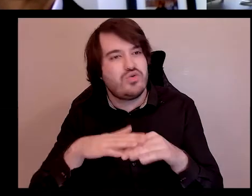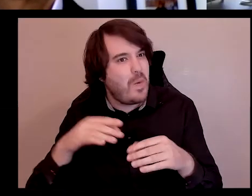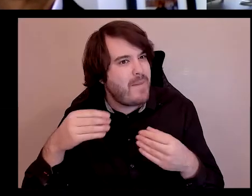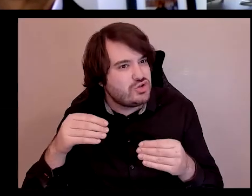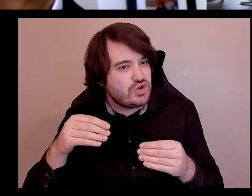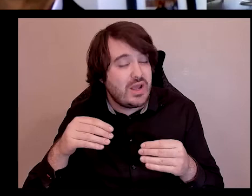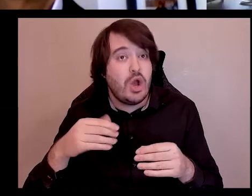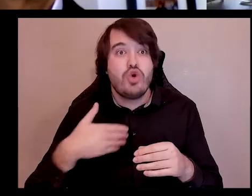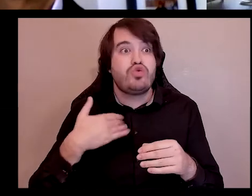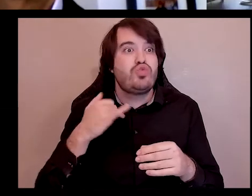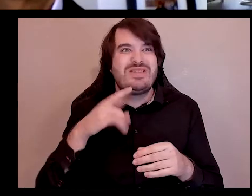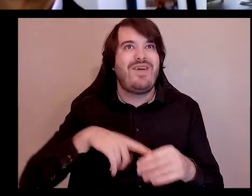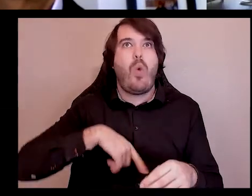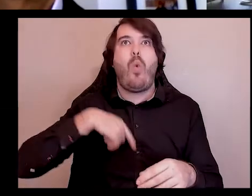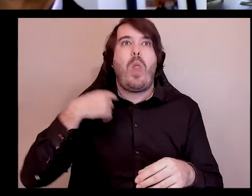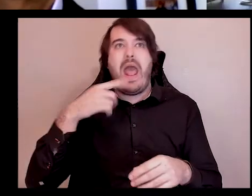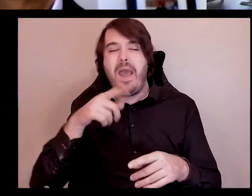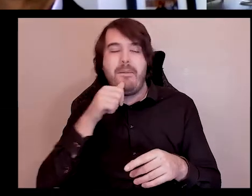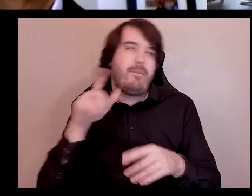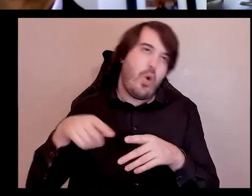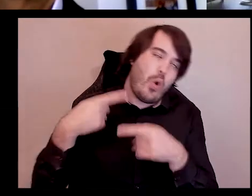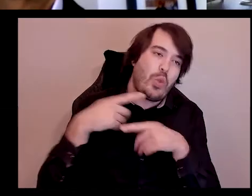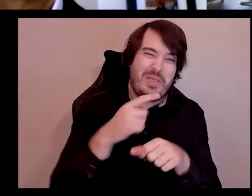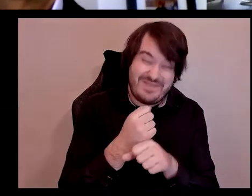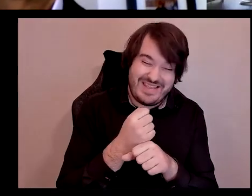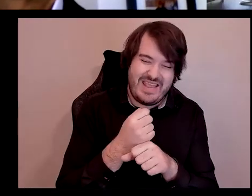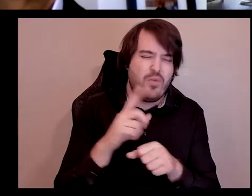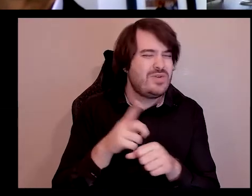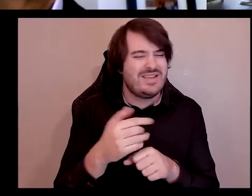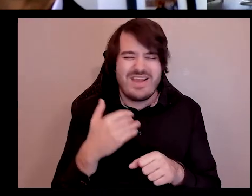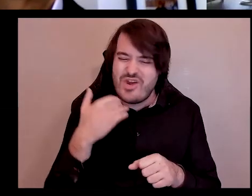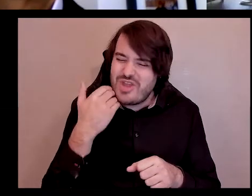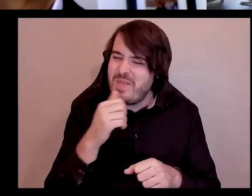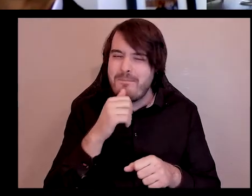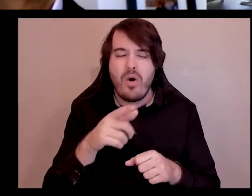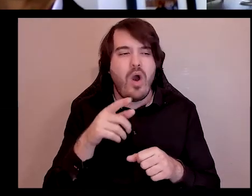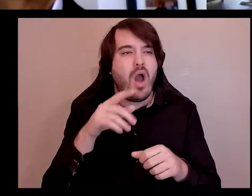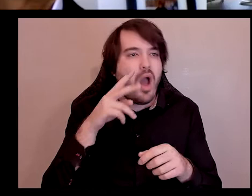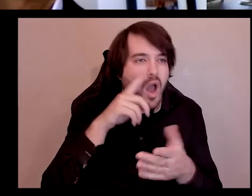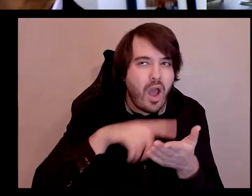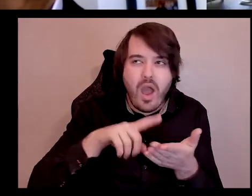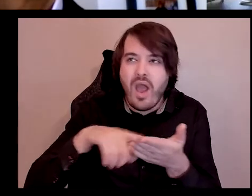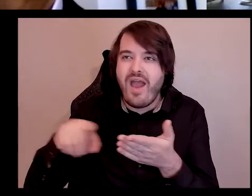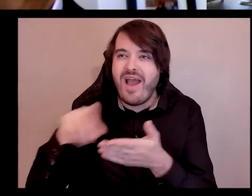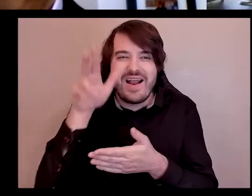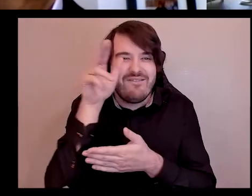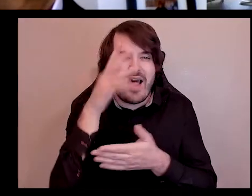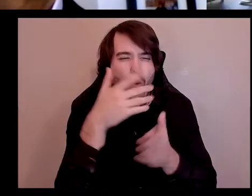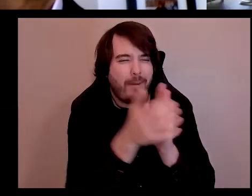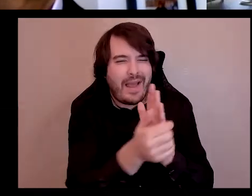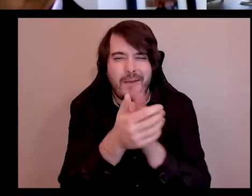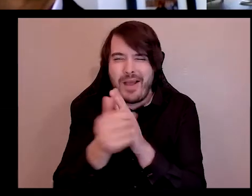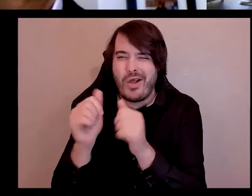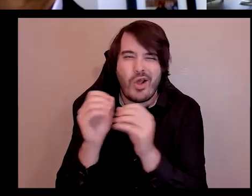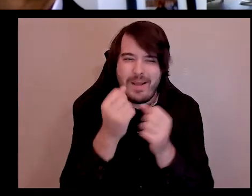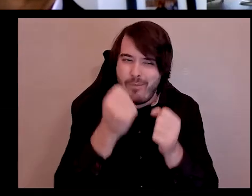vous des compétences rares, de bien connaître votre valeur sur le marché, de vos attentes face à ce marché, surtout si ça fait un petit bout de temps